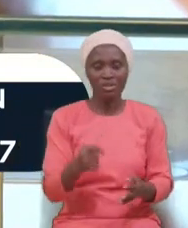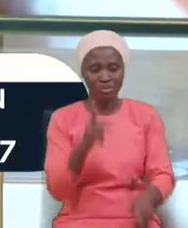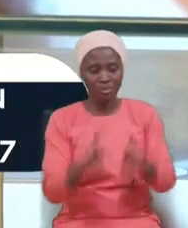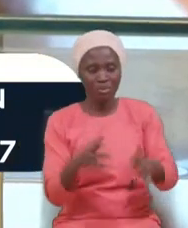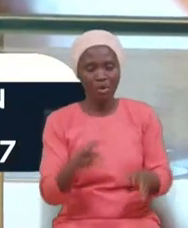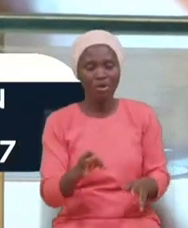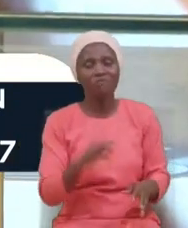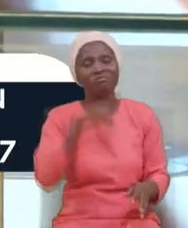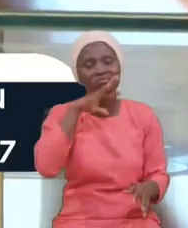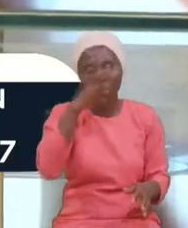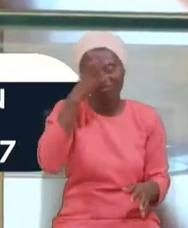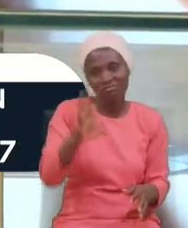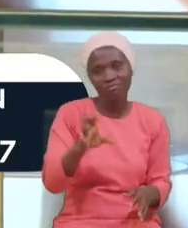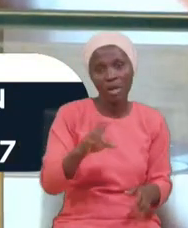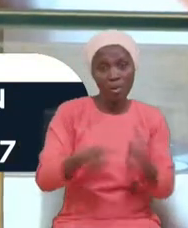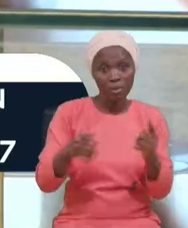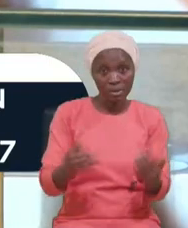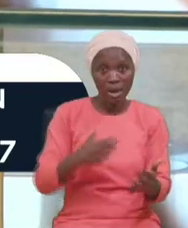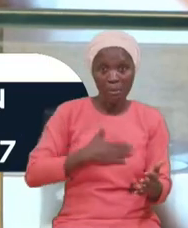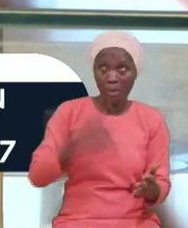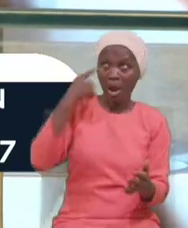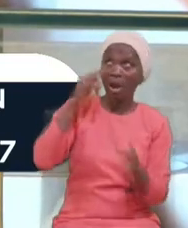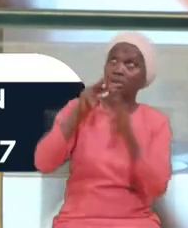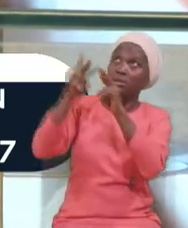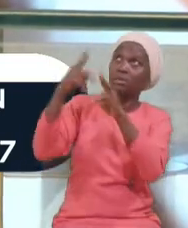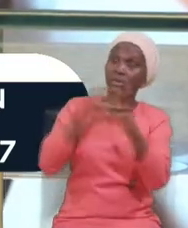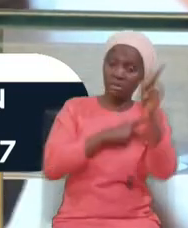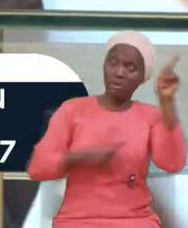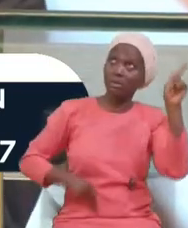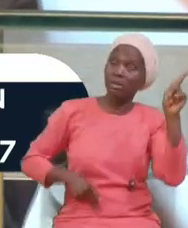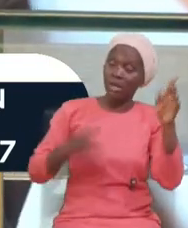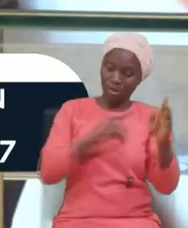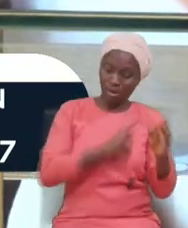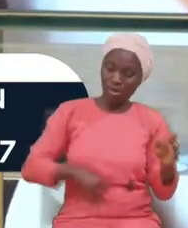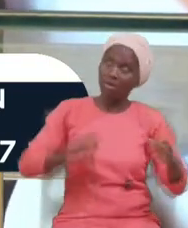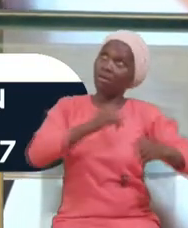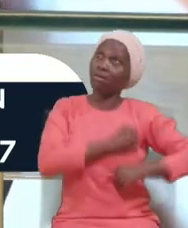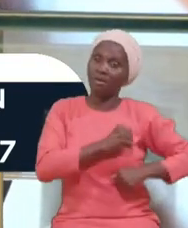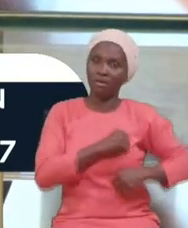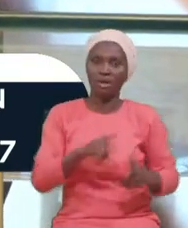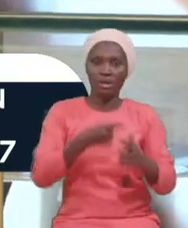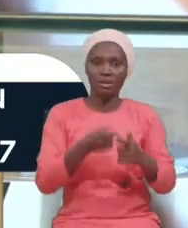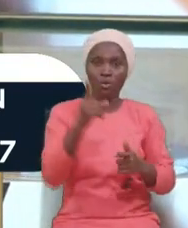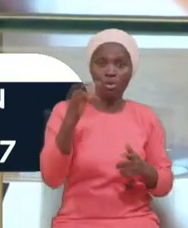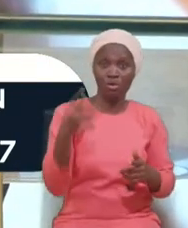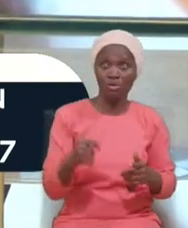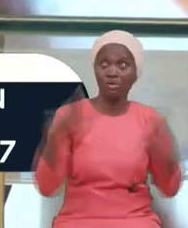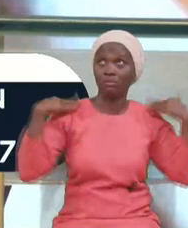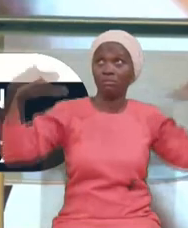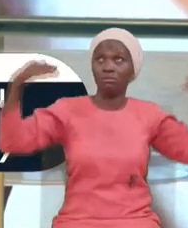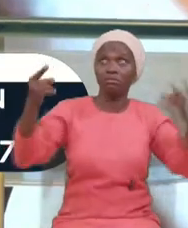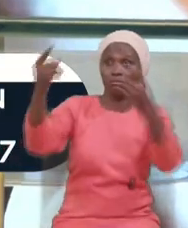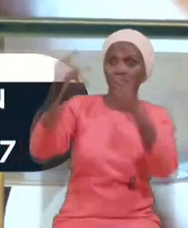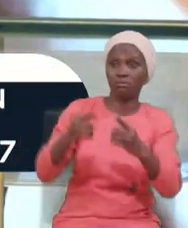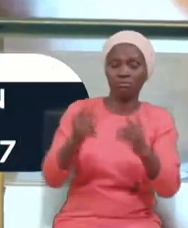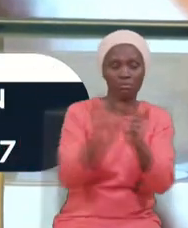les lèvres sont impures et mes yeux ont vu le roi, l'Éternel des armées. Mais l'un des séraphins vola vers